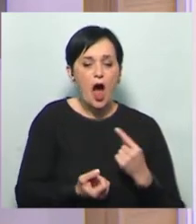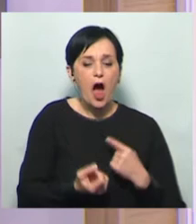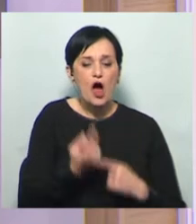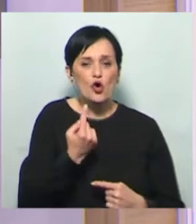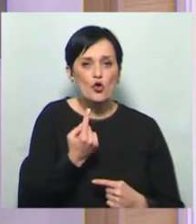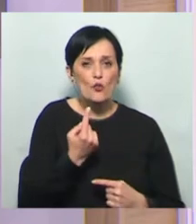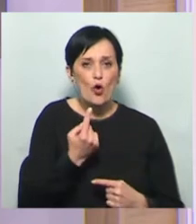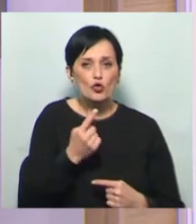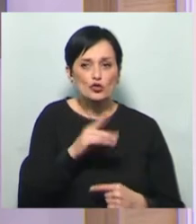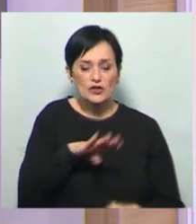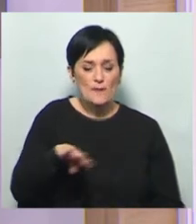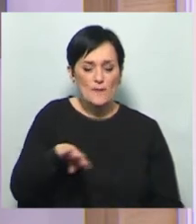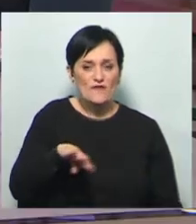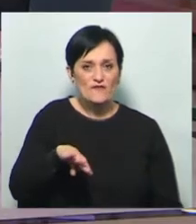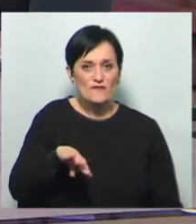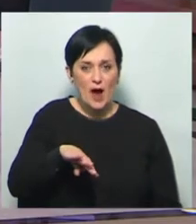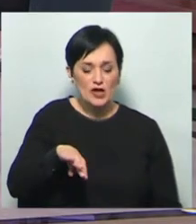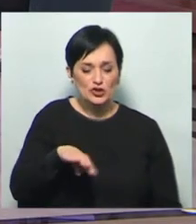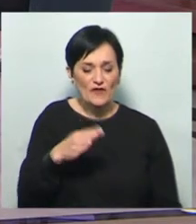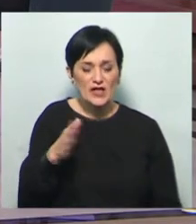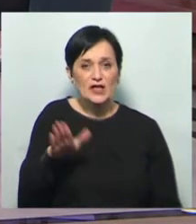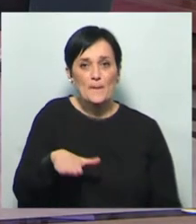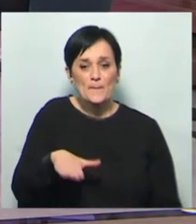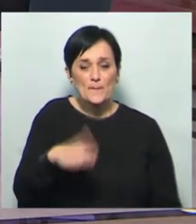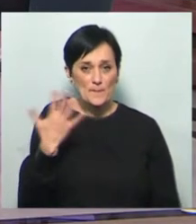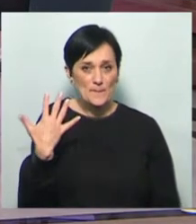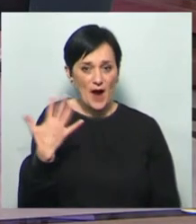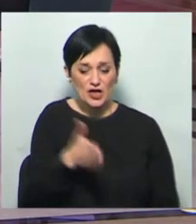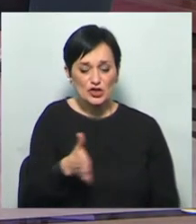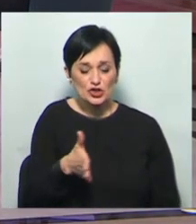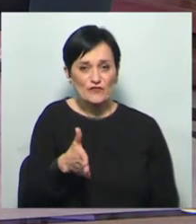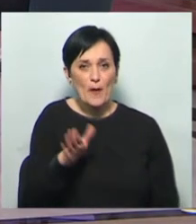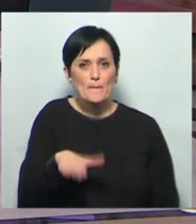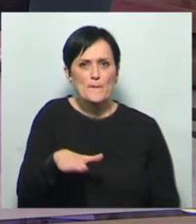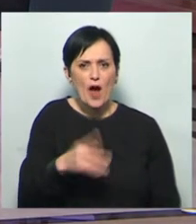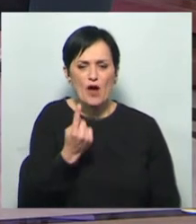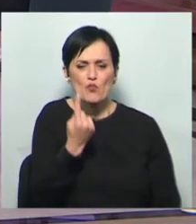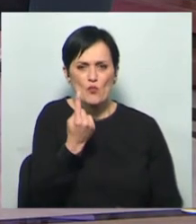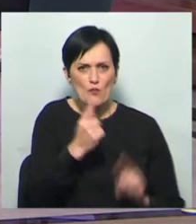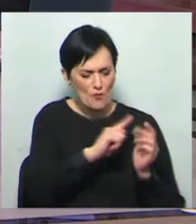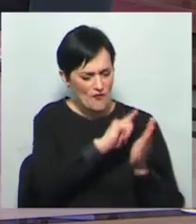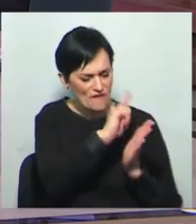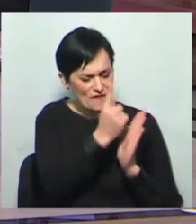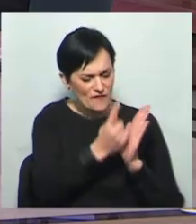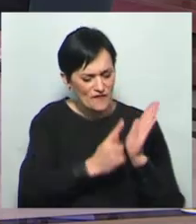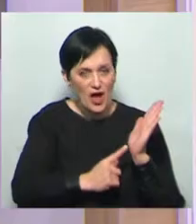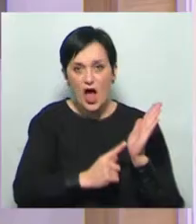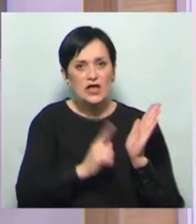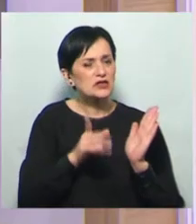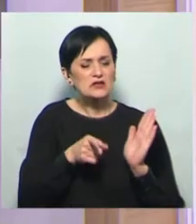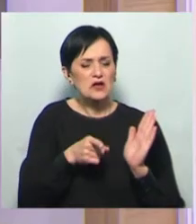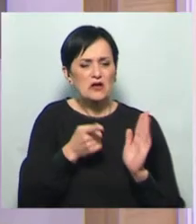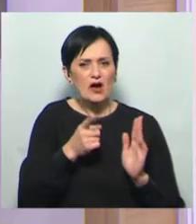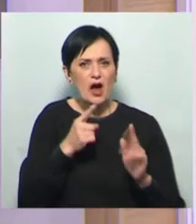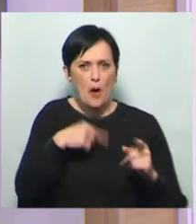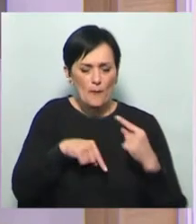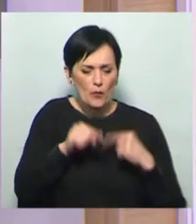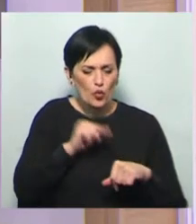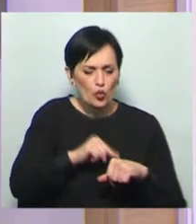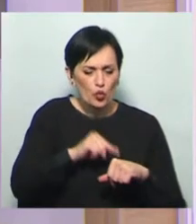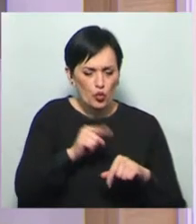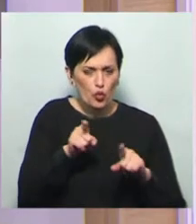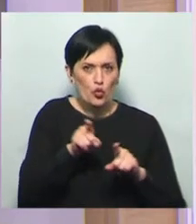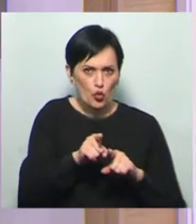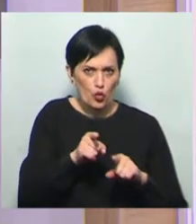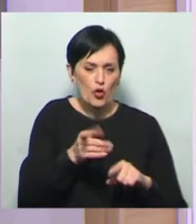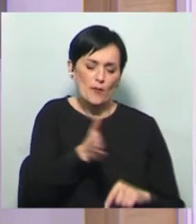აღმოვაჩინე მარჯვენა ფეხზე სხვილი ვენა. განსაკუთრებით არაფერი მაწუხებდა ისეთი და სიხშაქთევები მეორე ფეხზეც